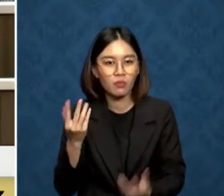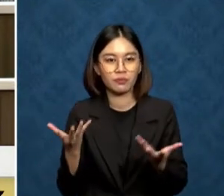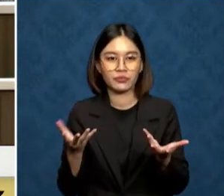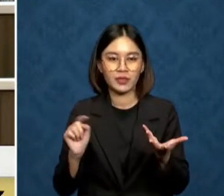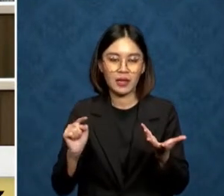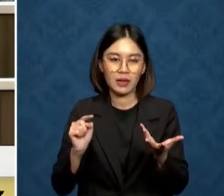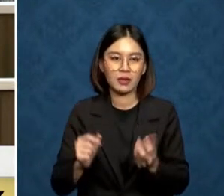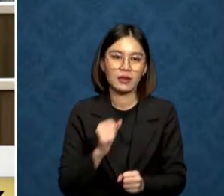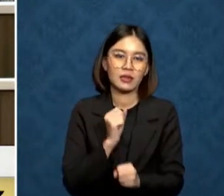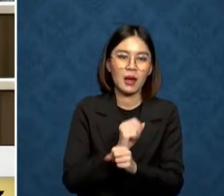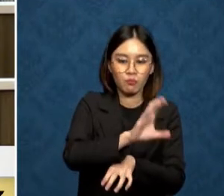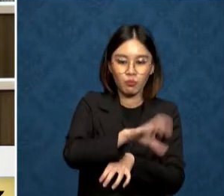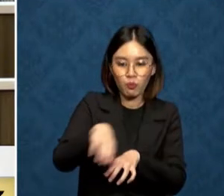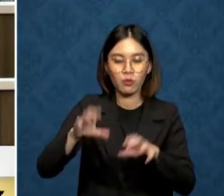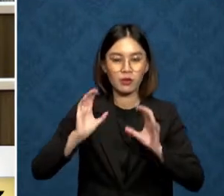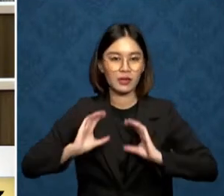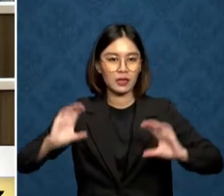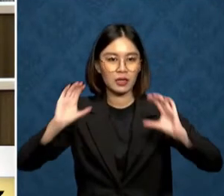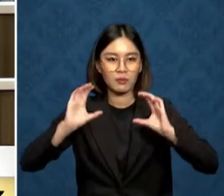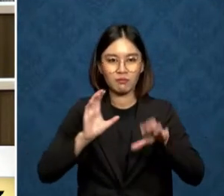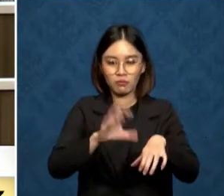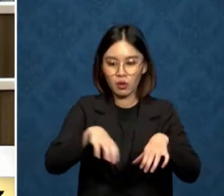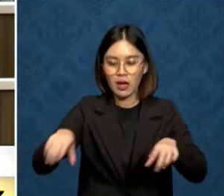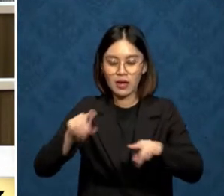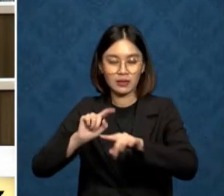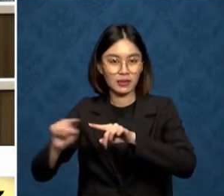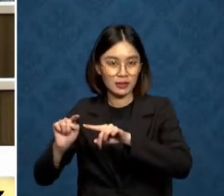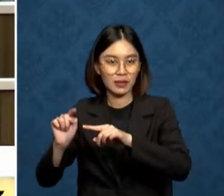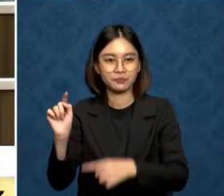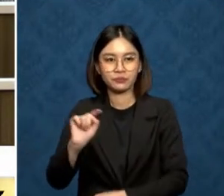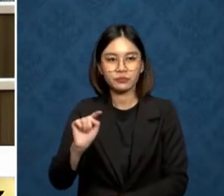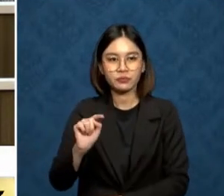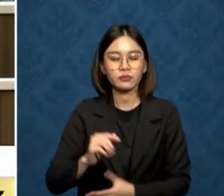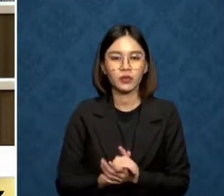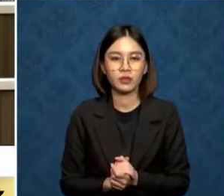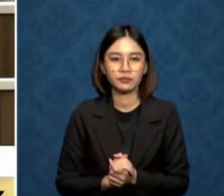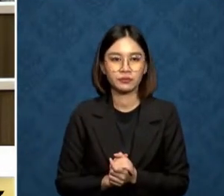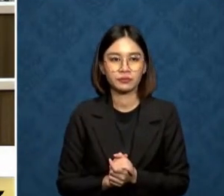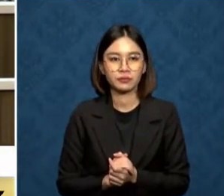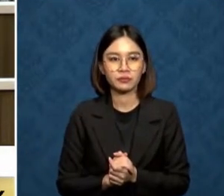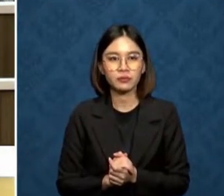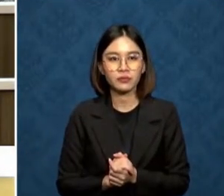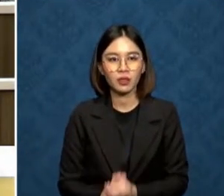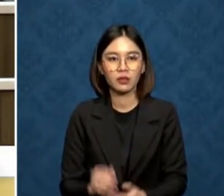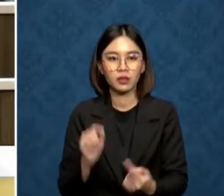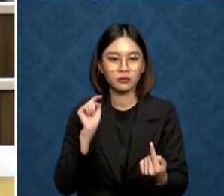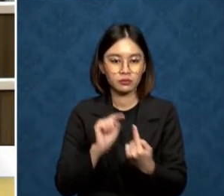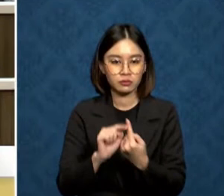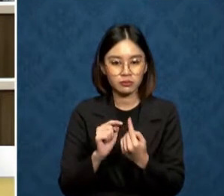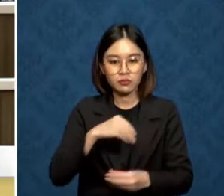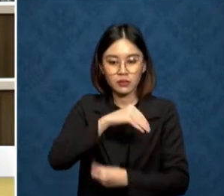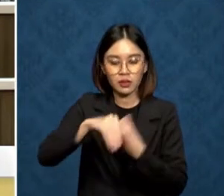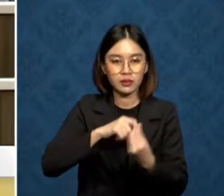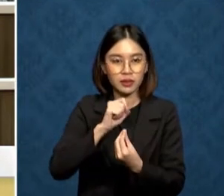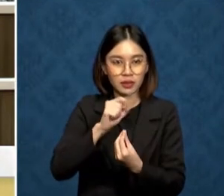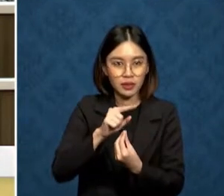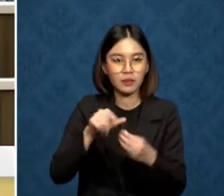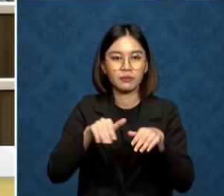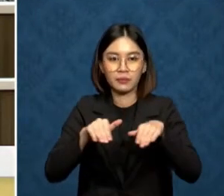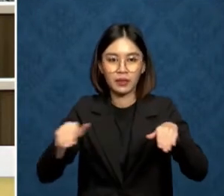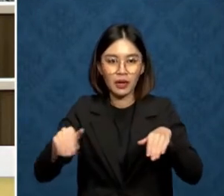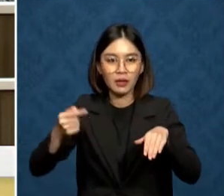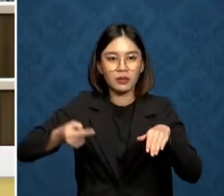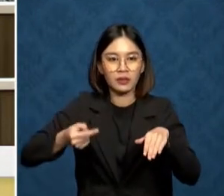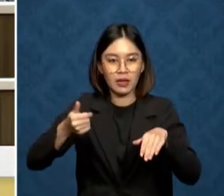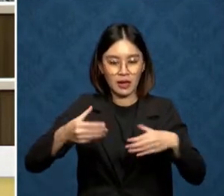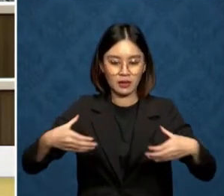เรีวหน่วยงานของรฐ มีหลายหน่วยงานที่สามารถในการรักษาสถิลภาพทางเศษฐกิจแต